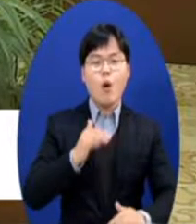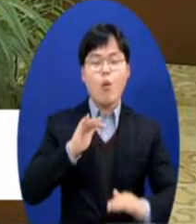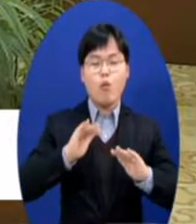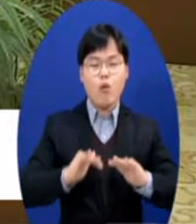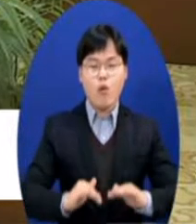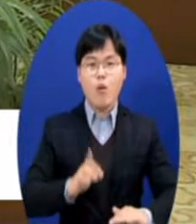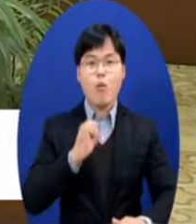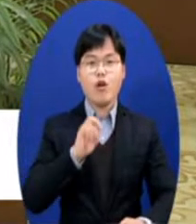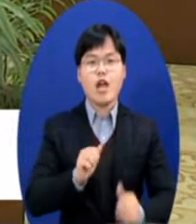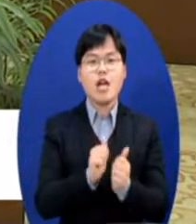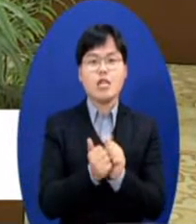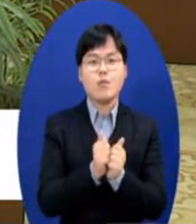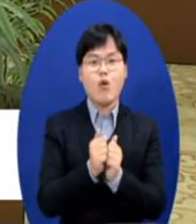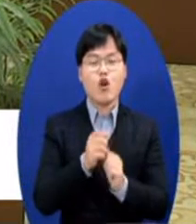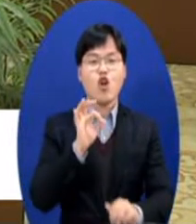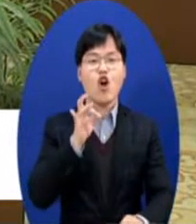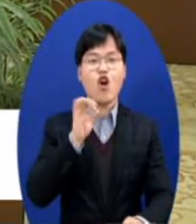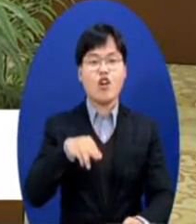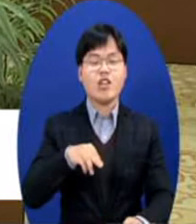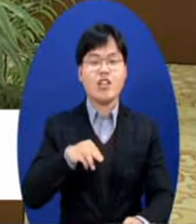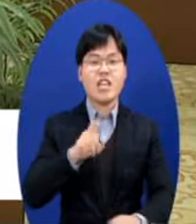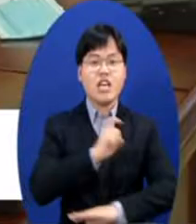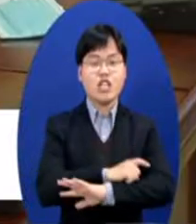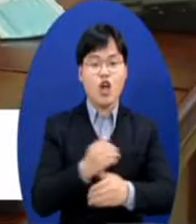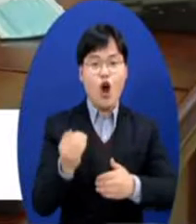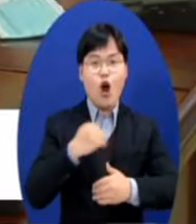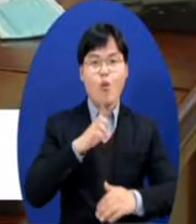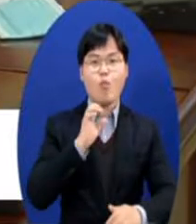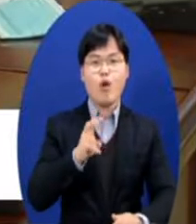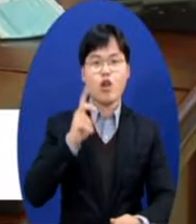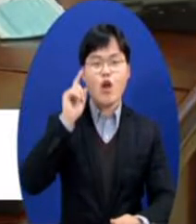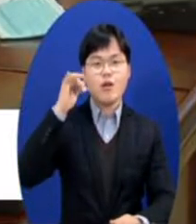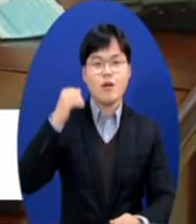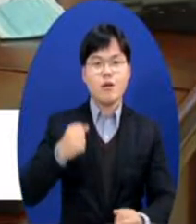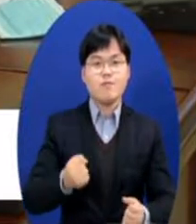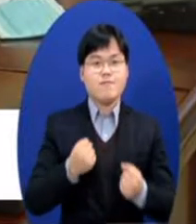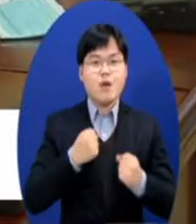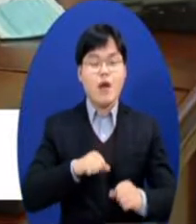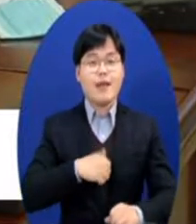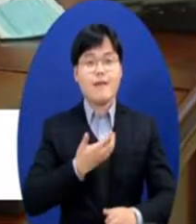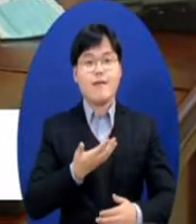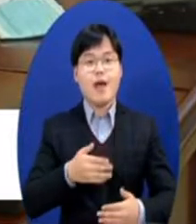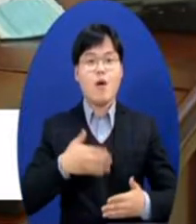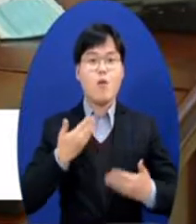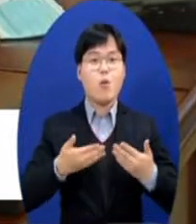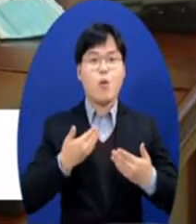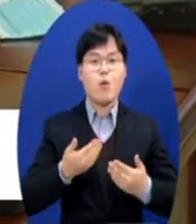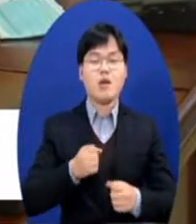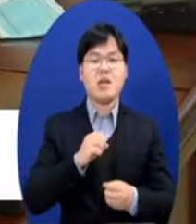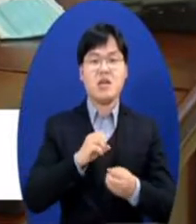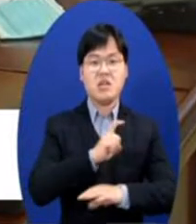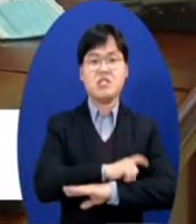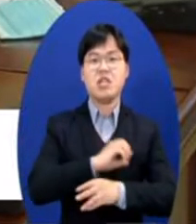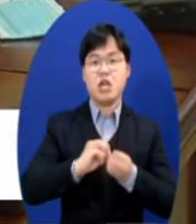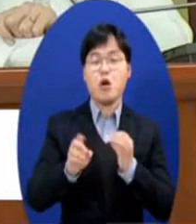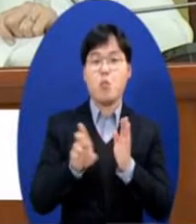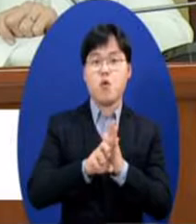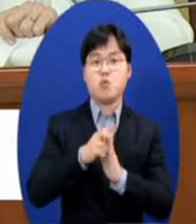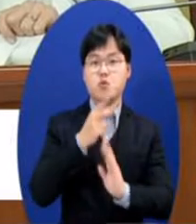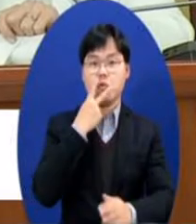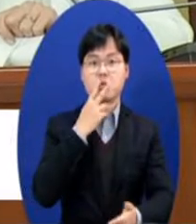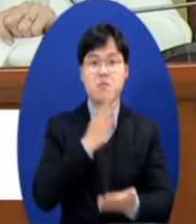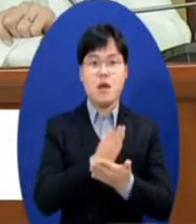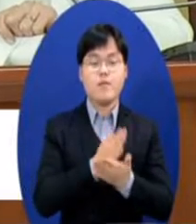нөхцөлд спорт өрөлтөөр хичээллүүлснээр хүүхдийн оюуны ач холбогдол урам зоригн сэргийг эерэг нөлөөтэй байх юм гэж үзэж